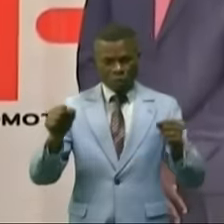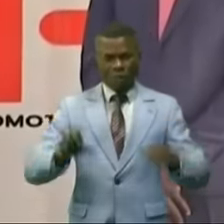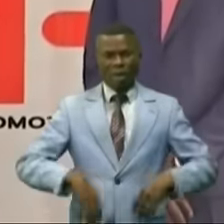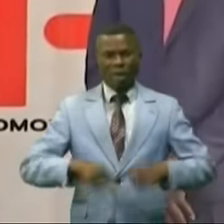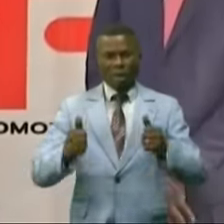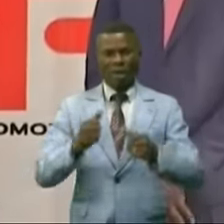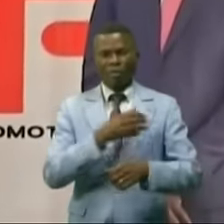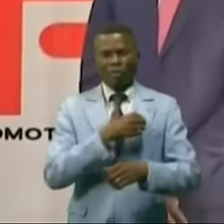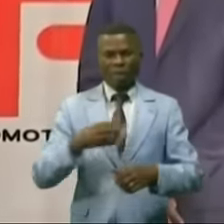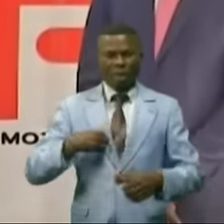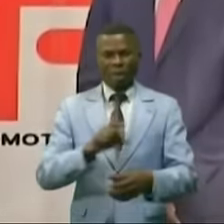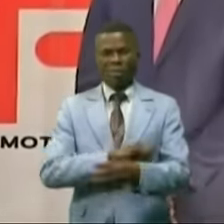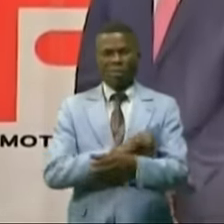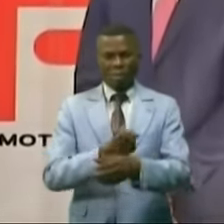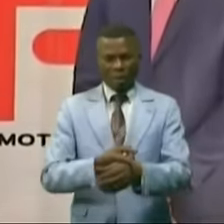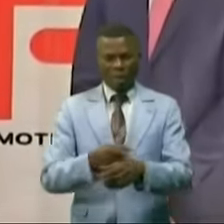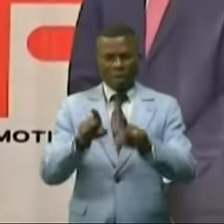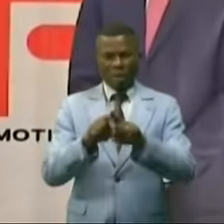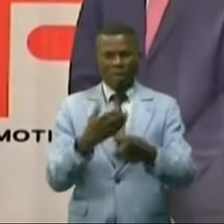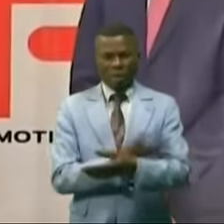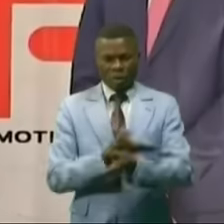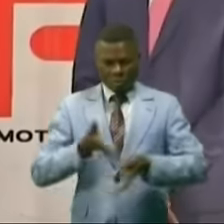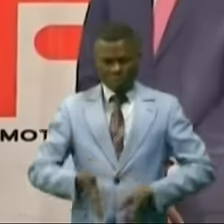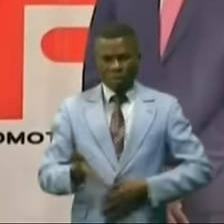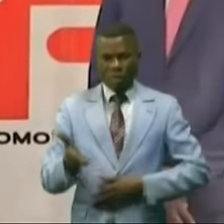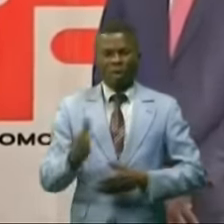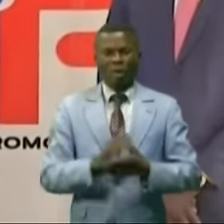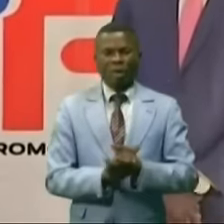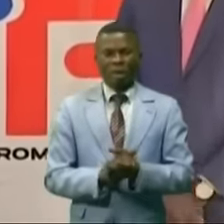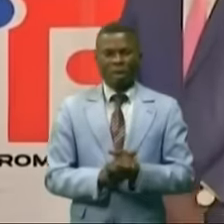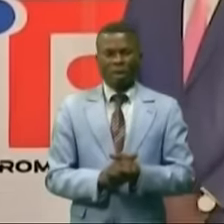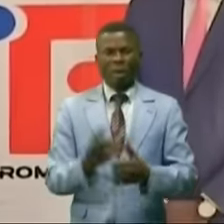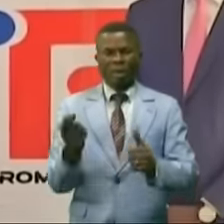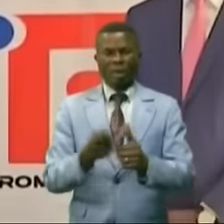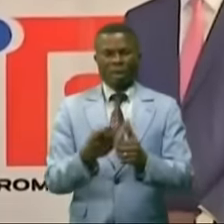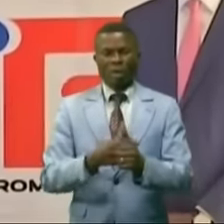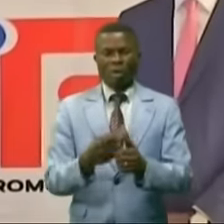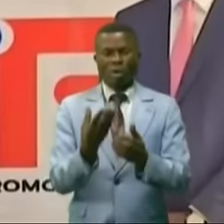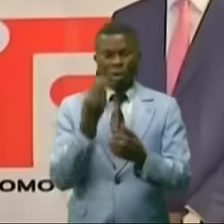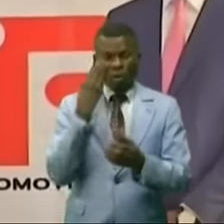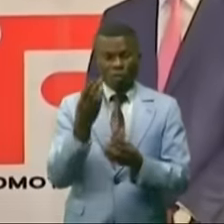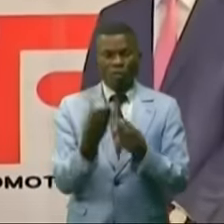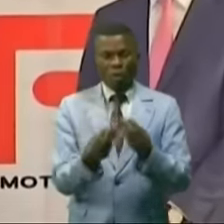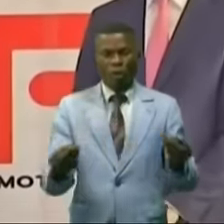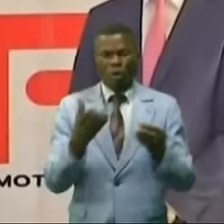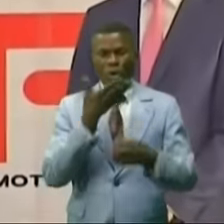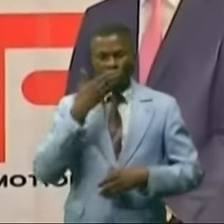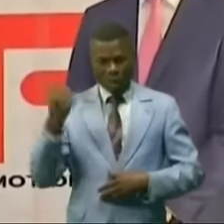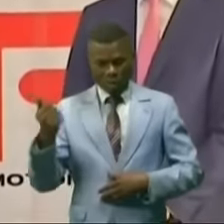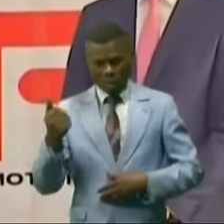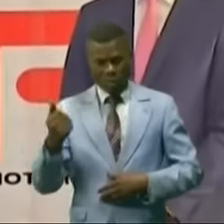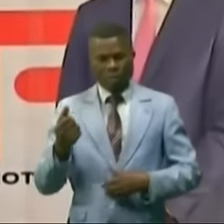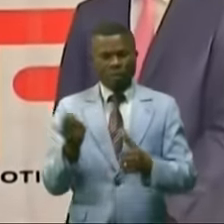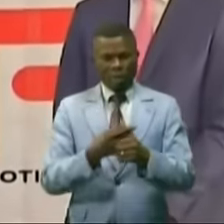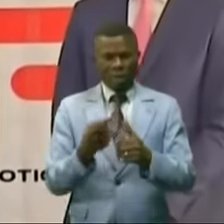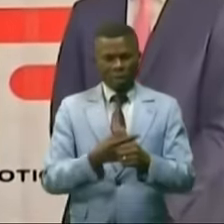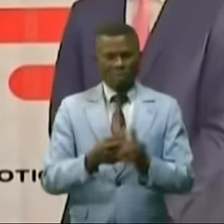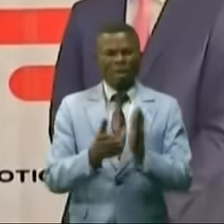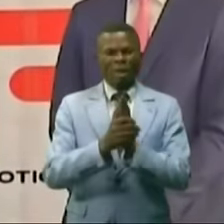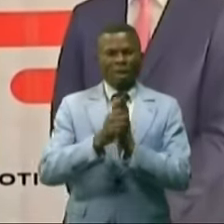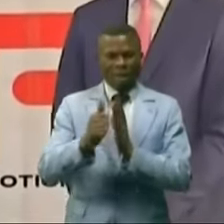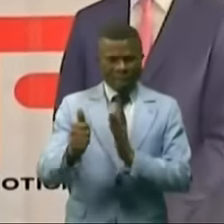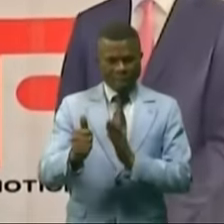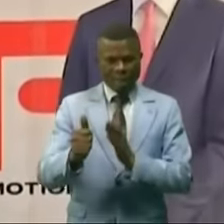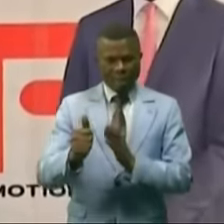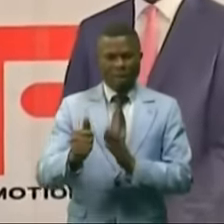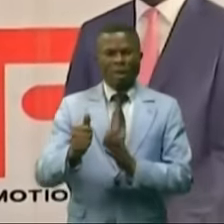que notre objectif ne soit pas de faire des choses, c'est d'avoir des résultats. Et donc il faut des tas de performances, il faut qu'on sache